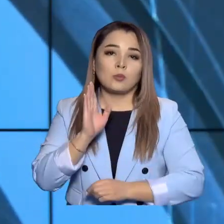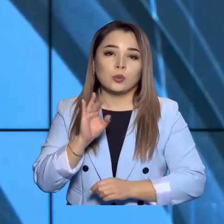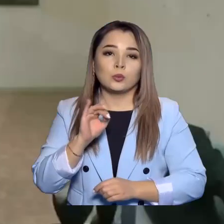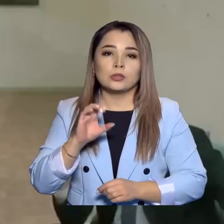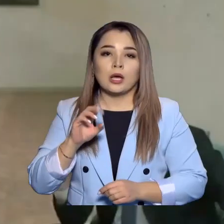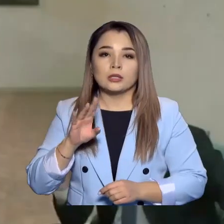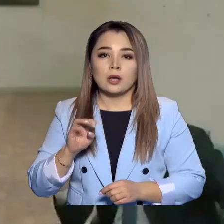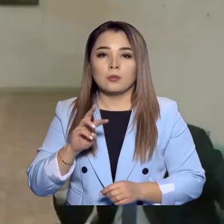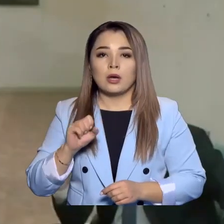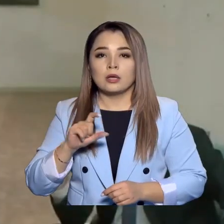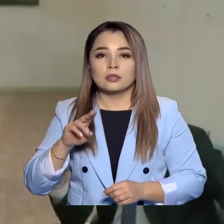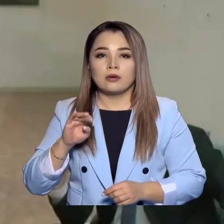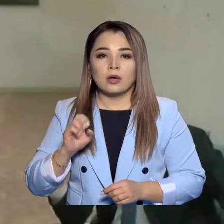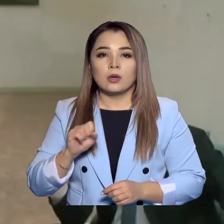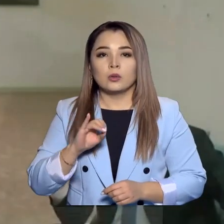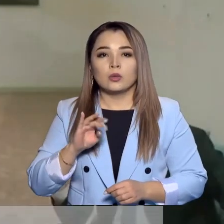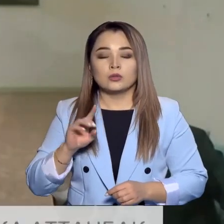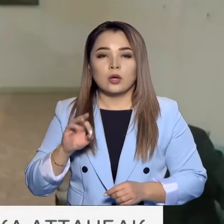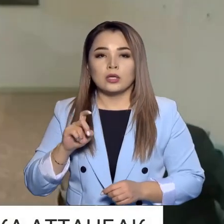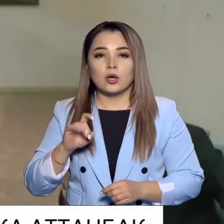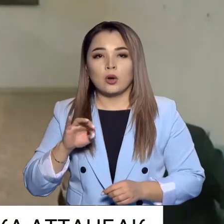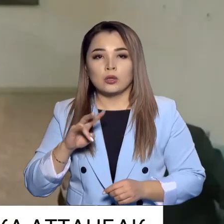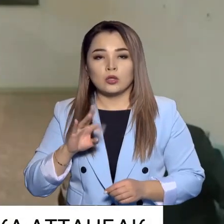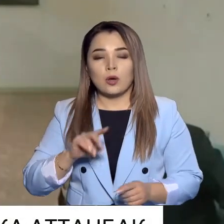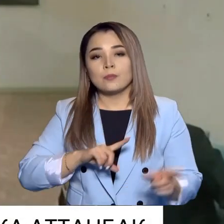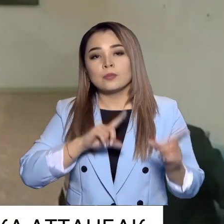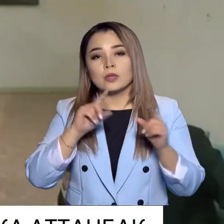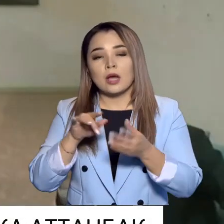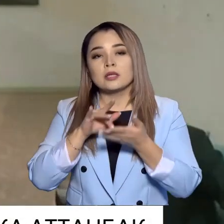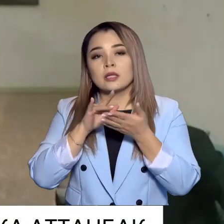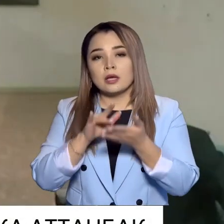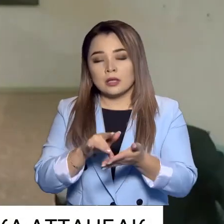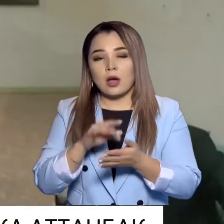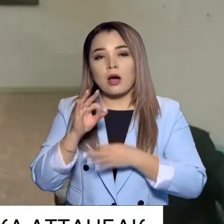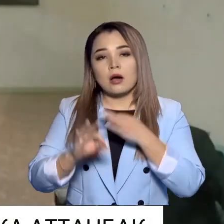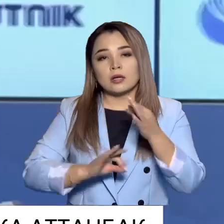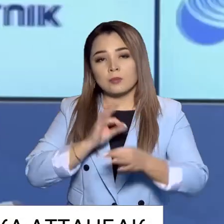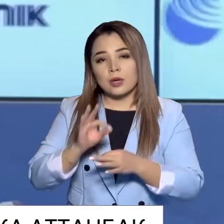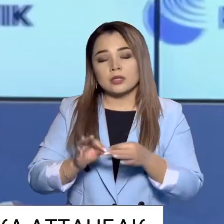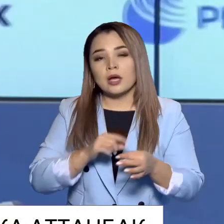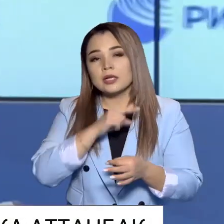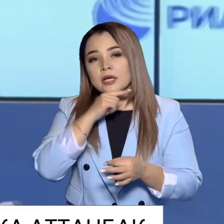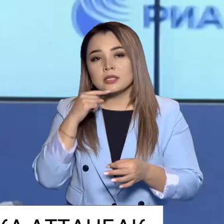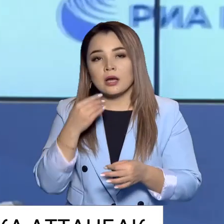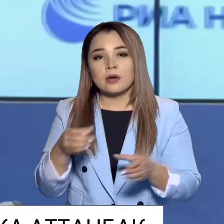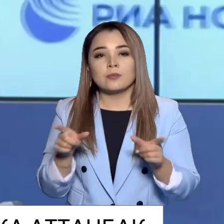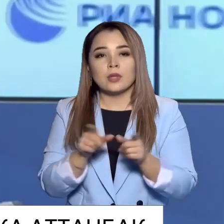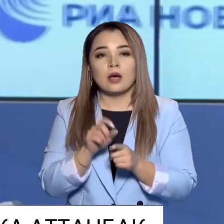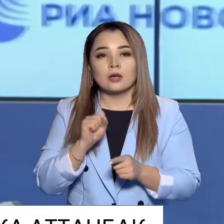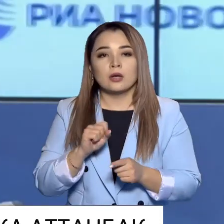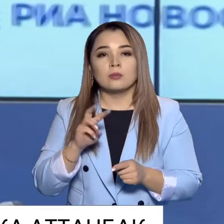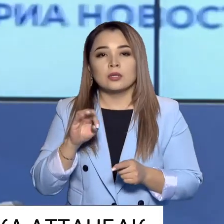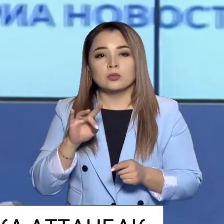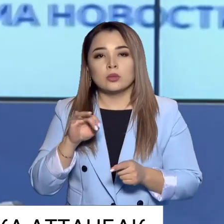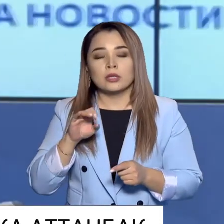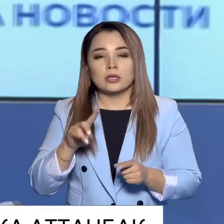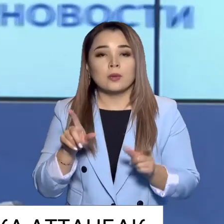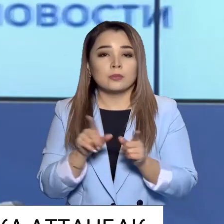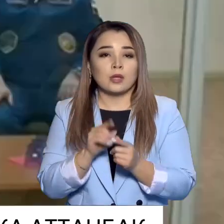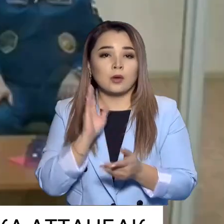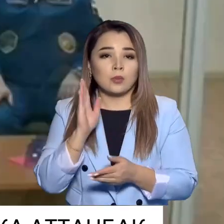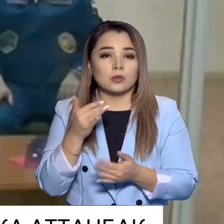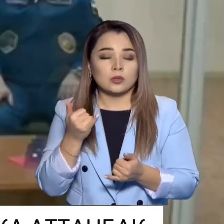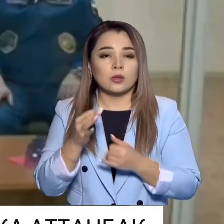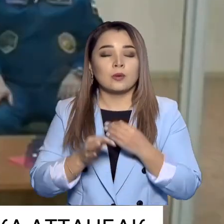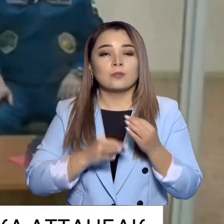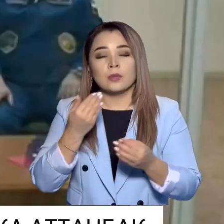Юсаки Маязава мен Йоза Хироно саяхатшылармен бірге орбиталық бекетке ресейлік космонавт Александр Мисуркинде аттанады.